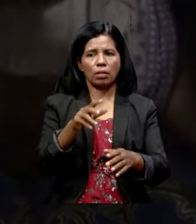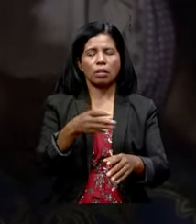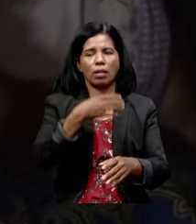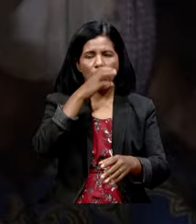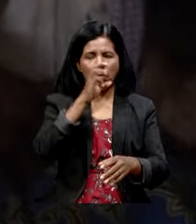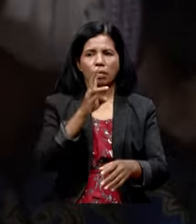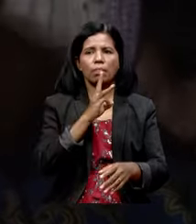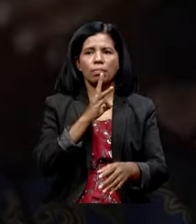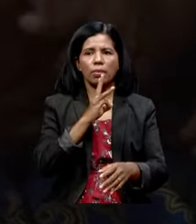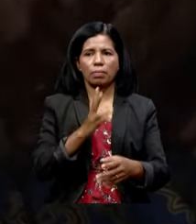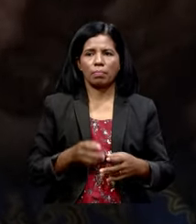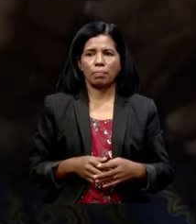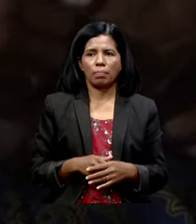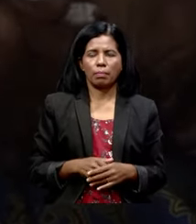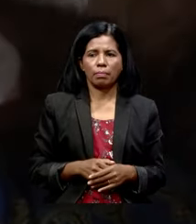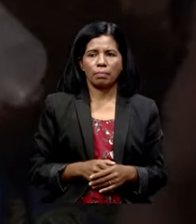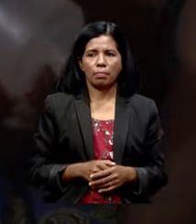hemudet be.